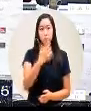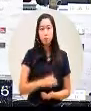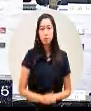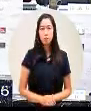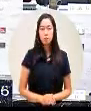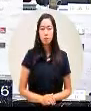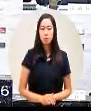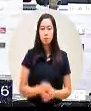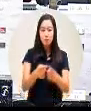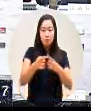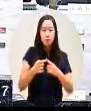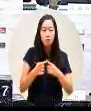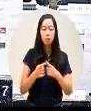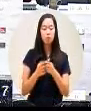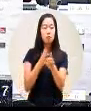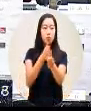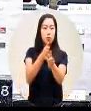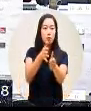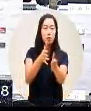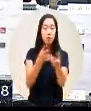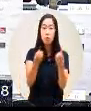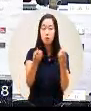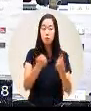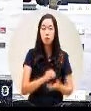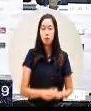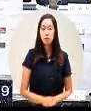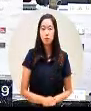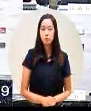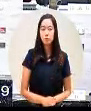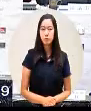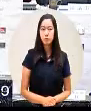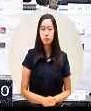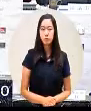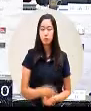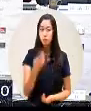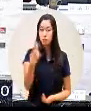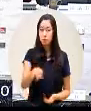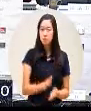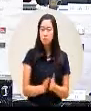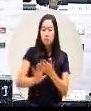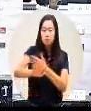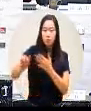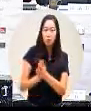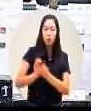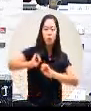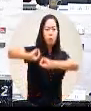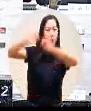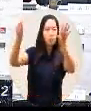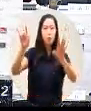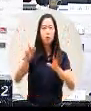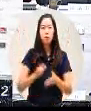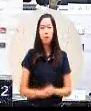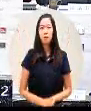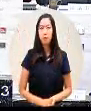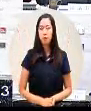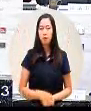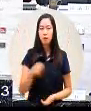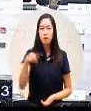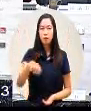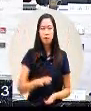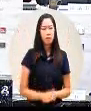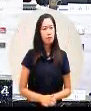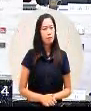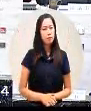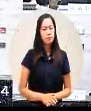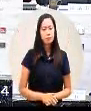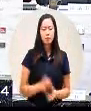不但无要来接受，无要来说明，佮对我放话吼，创啊满城风